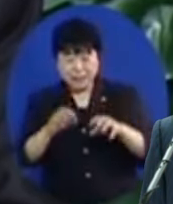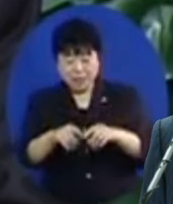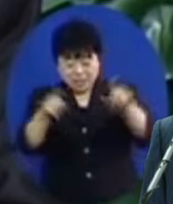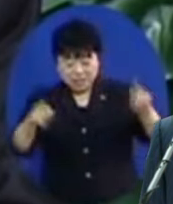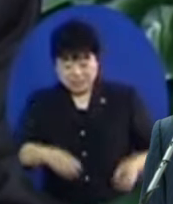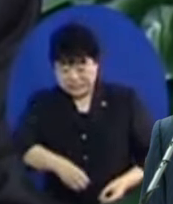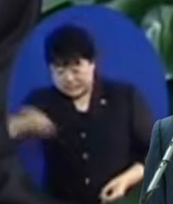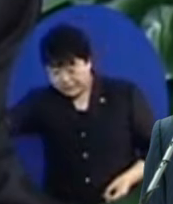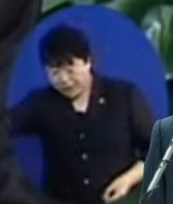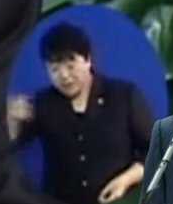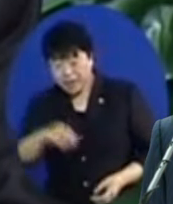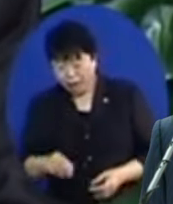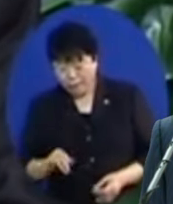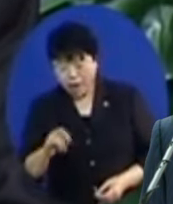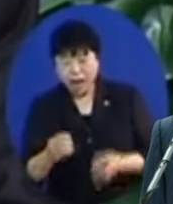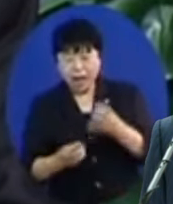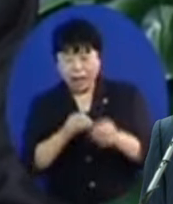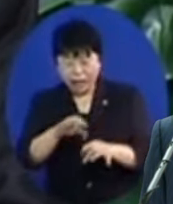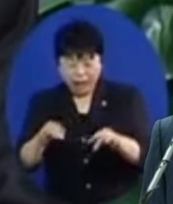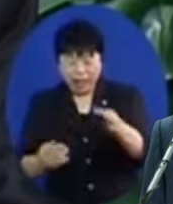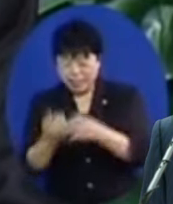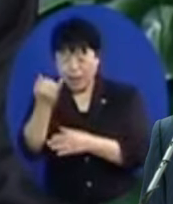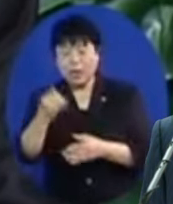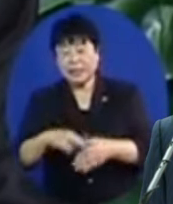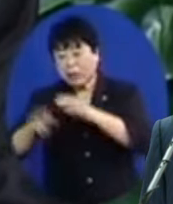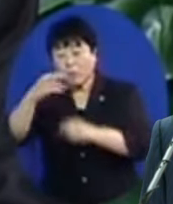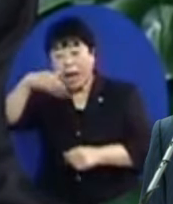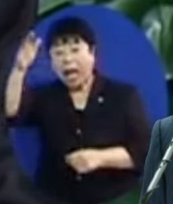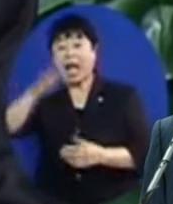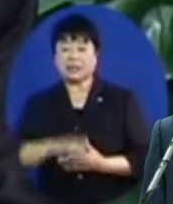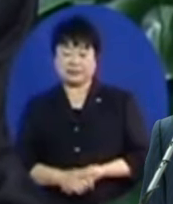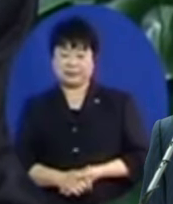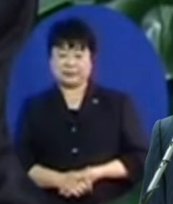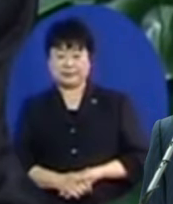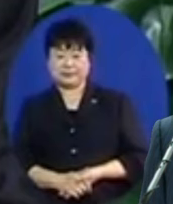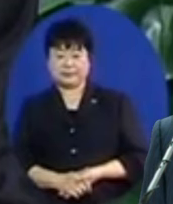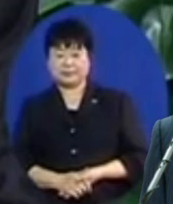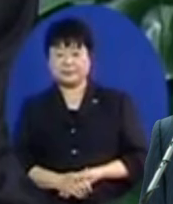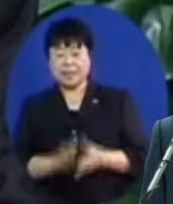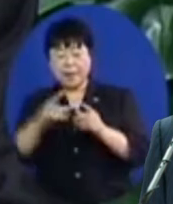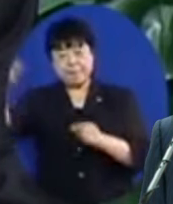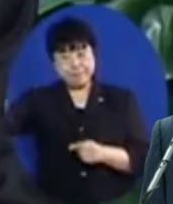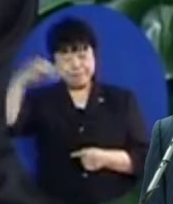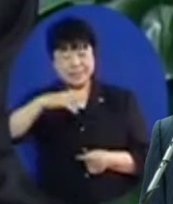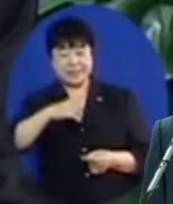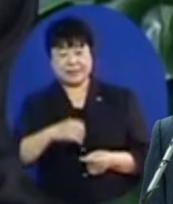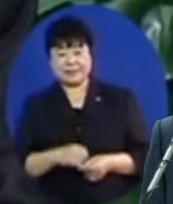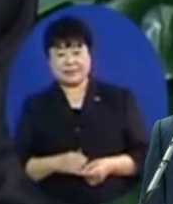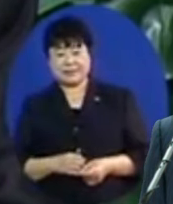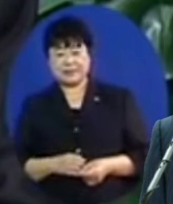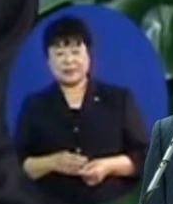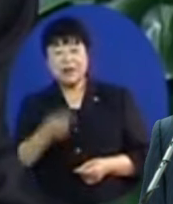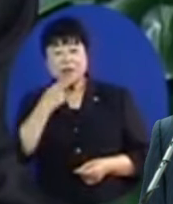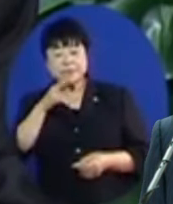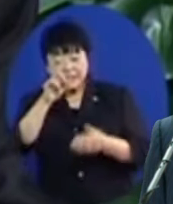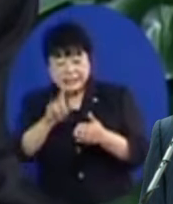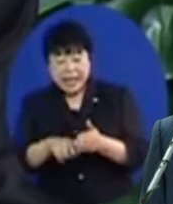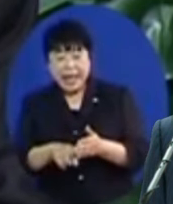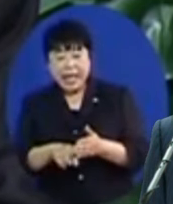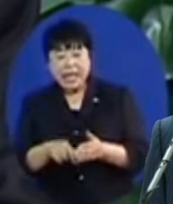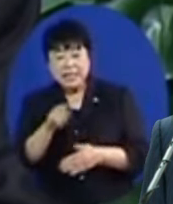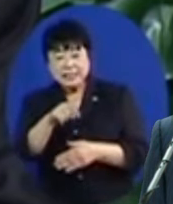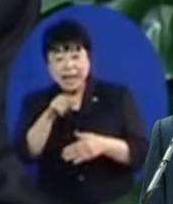덜치면 그 밑에서 벌레들이 불이 나게 전부 달아나는 것입니다. 햇빛이 비치지 않을 때는 그